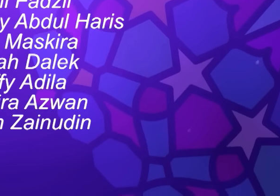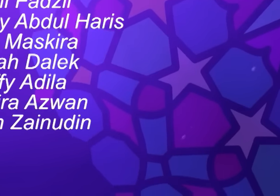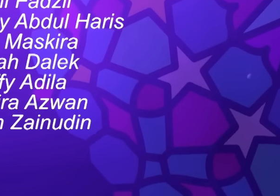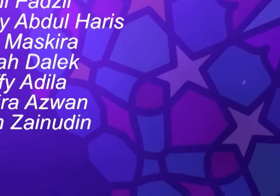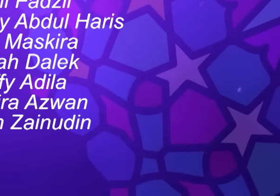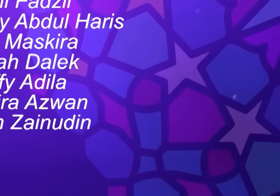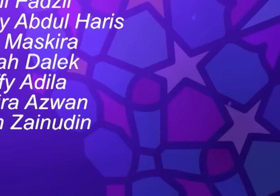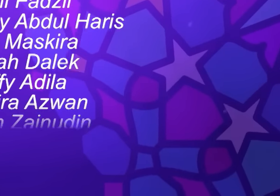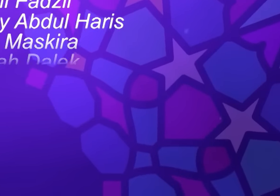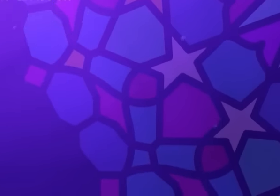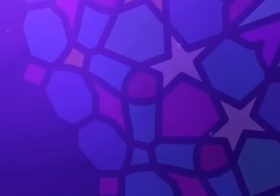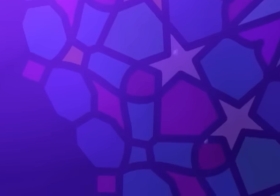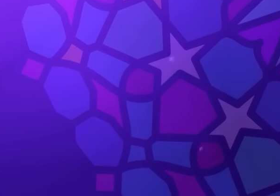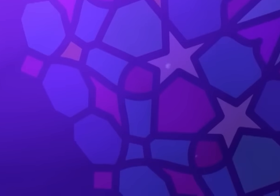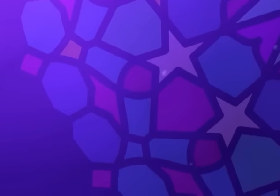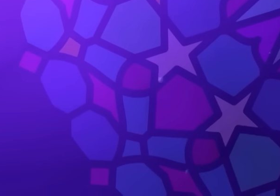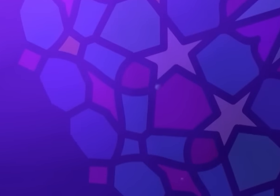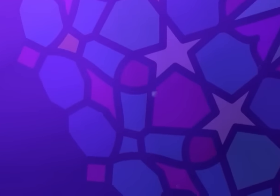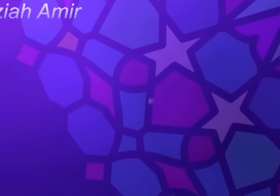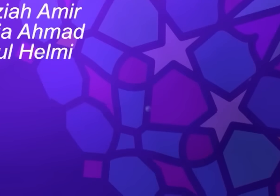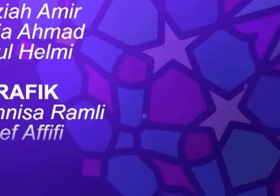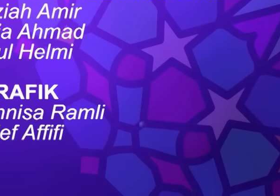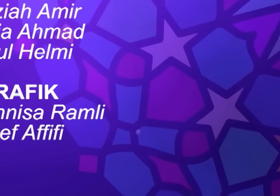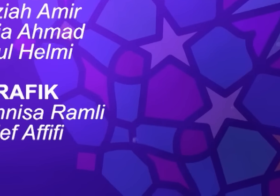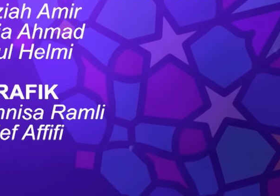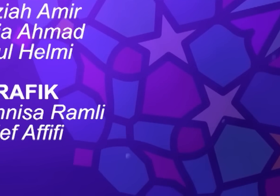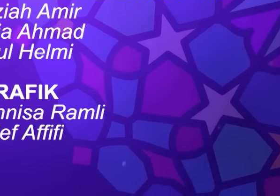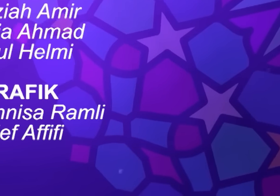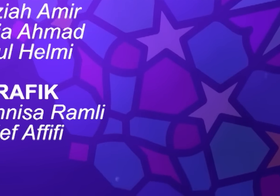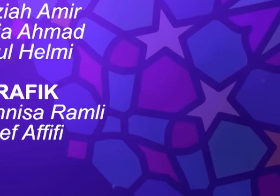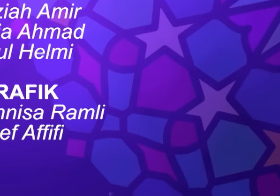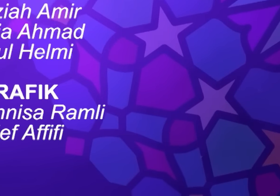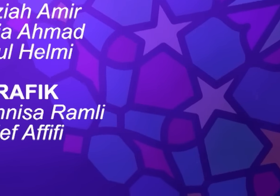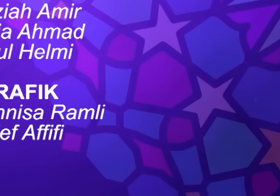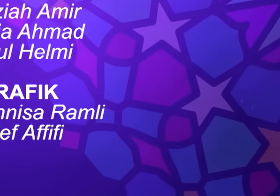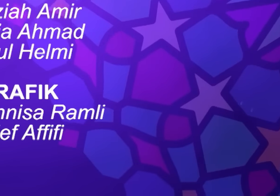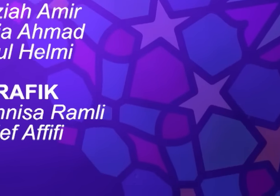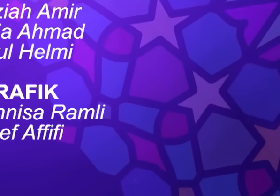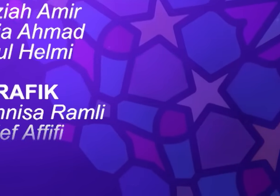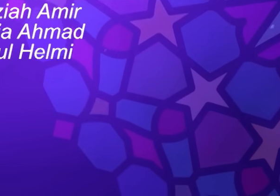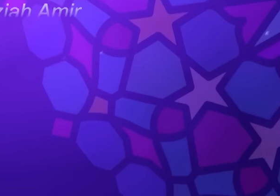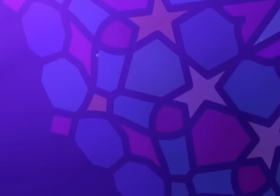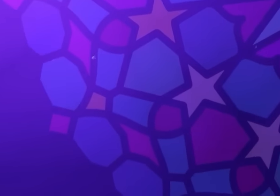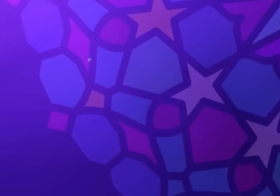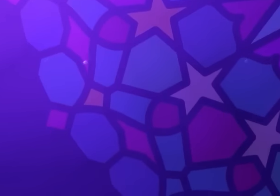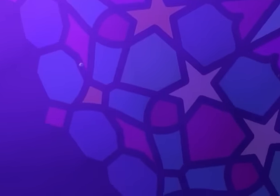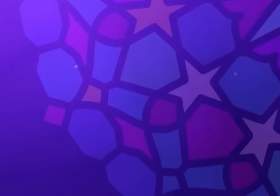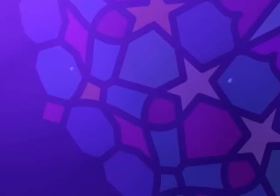واجعله لنا هجتين يا